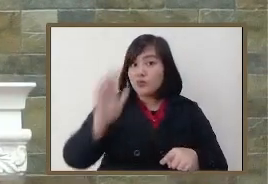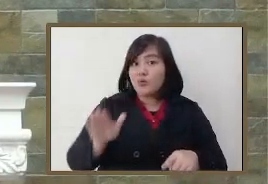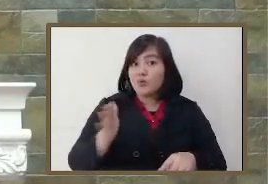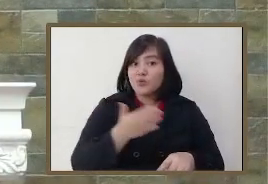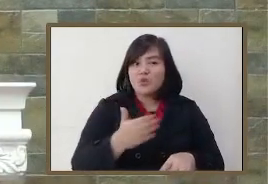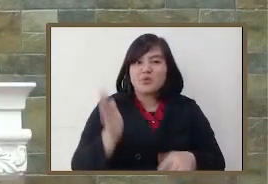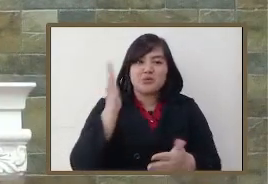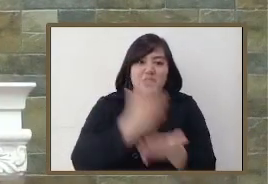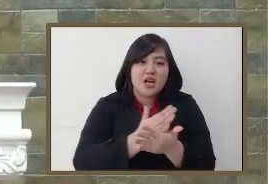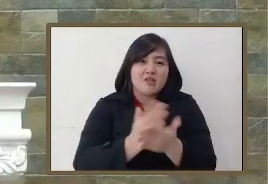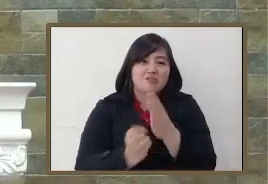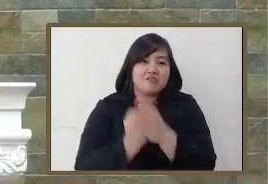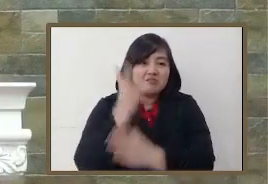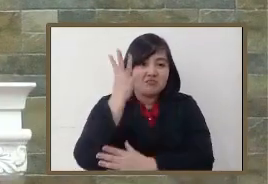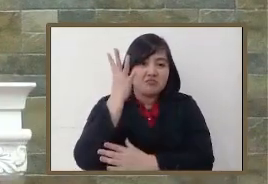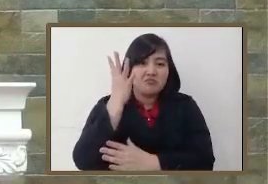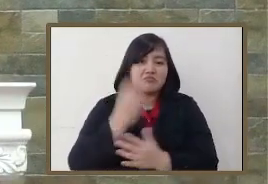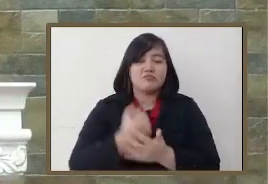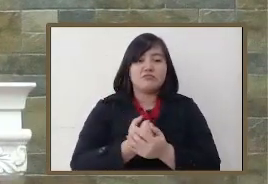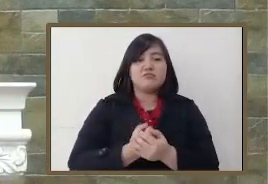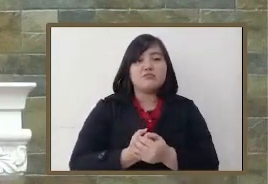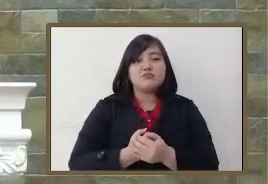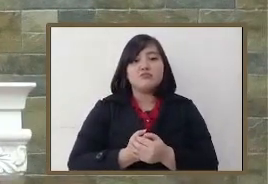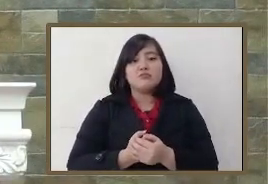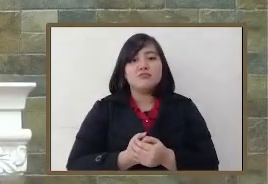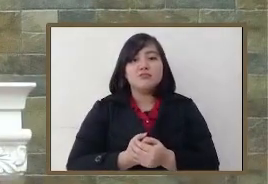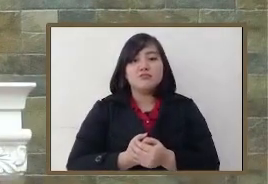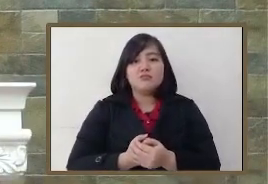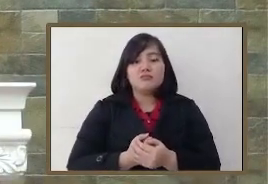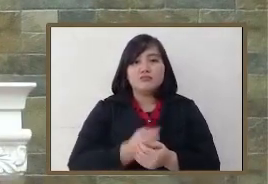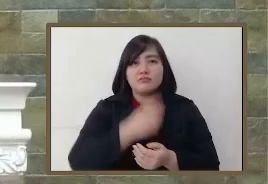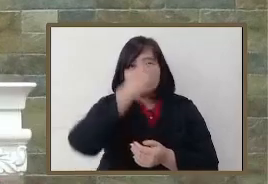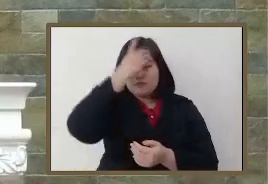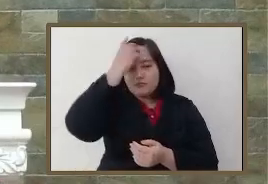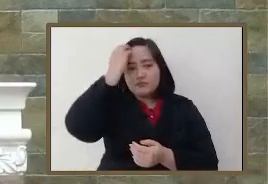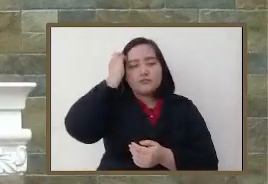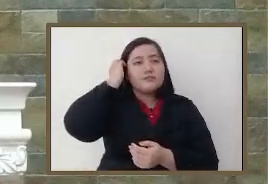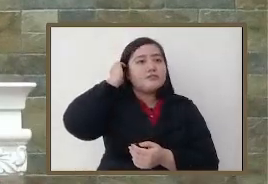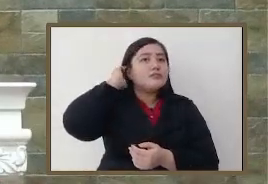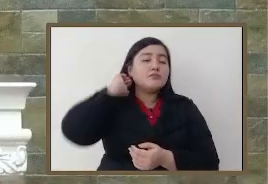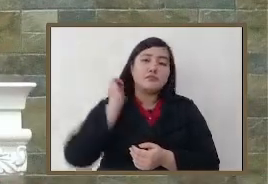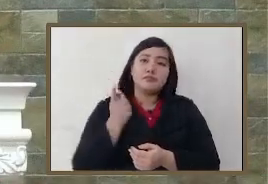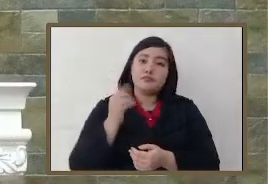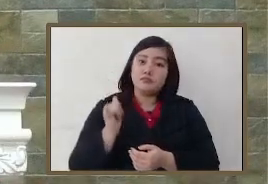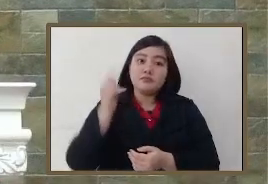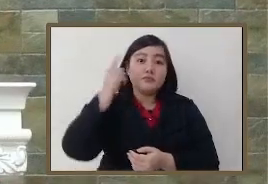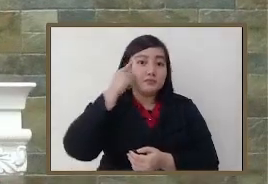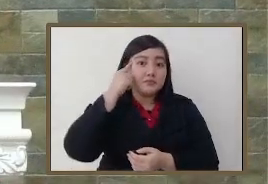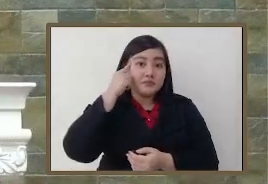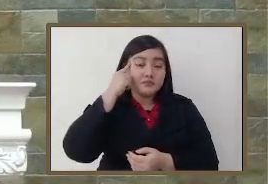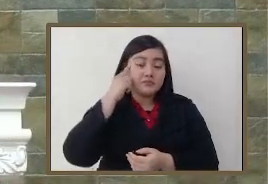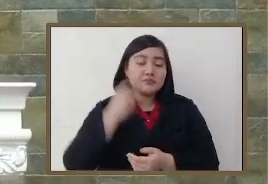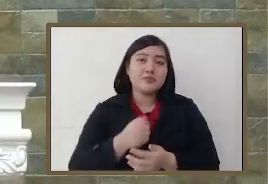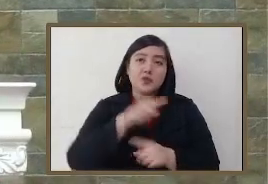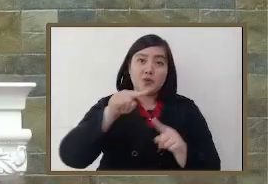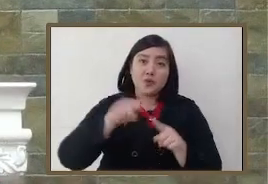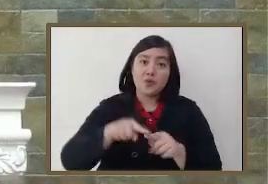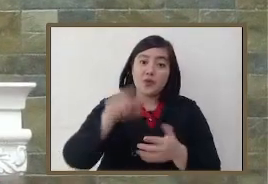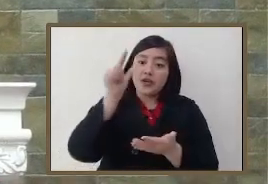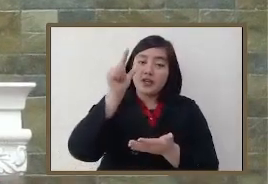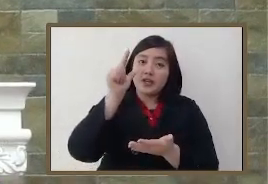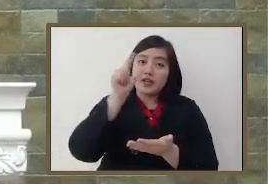roon. Wala na. Akala nila pag nakagraduate, tinan mo, nasaan ngayon yung mga graduates?